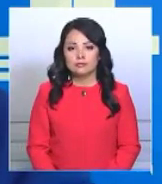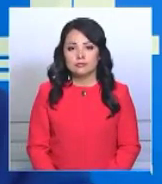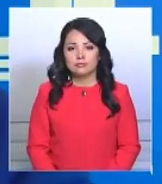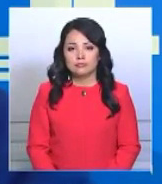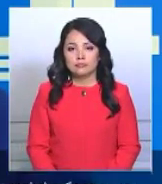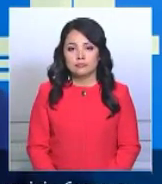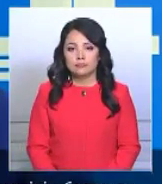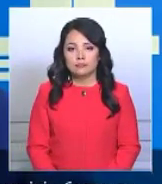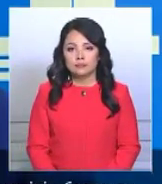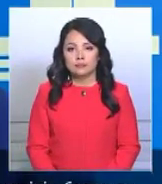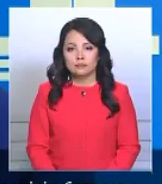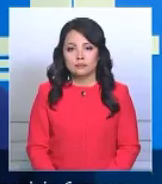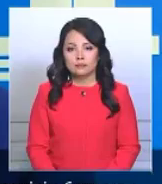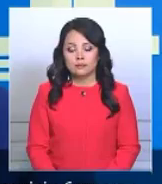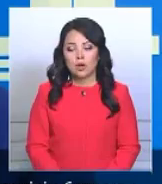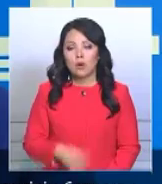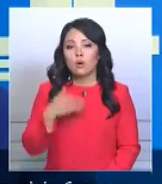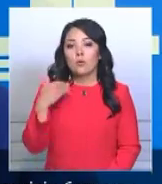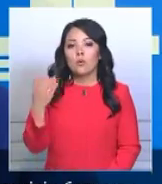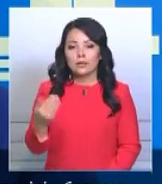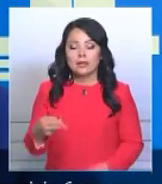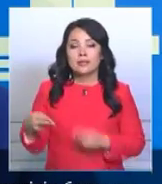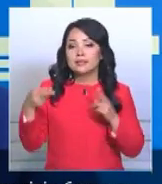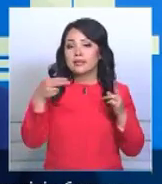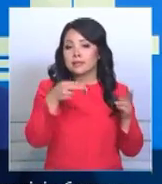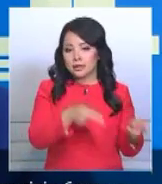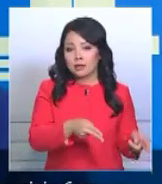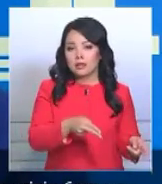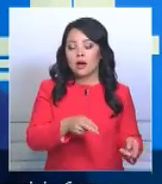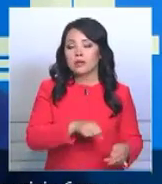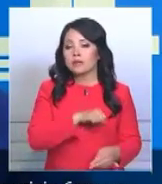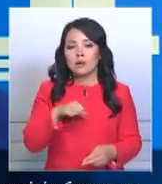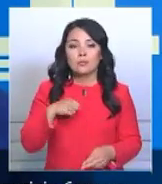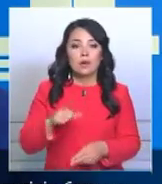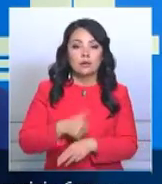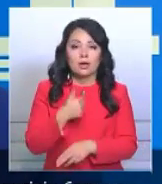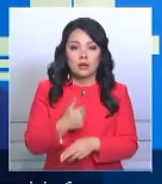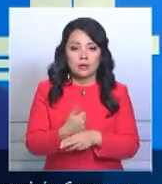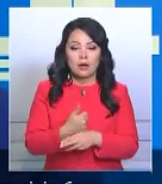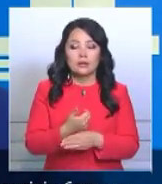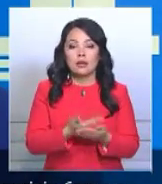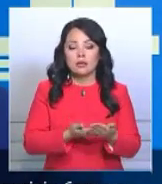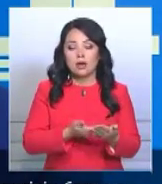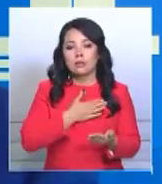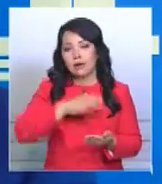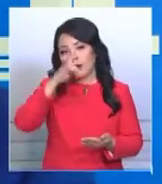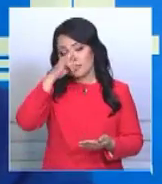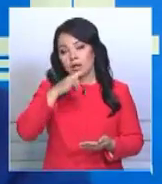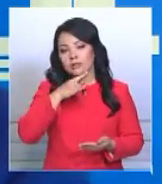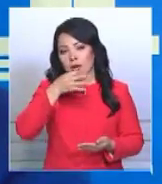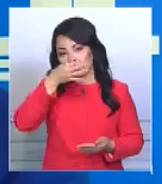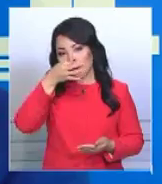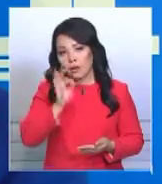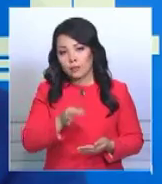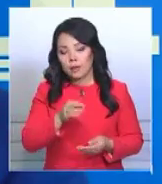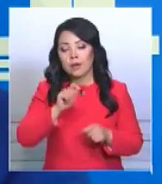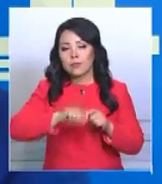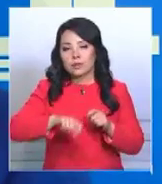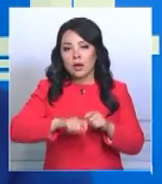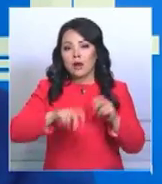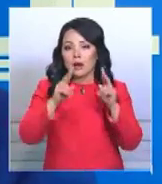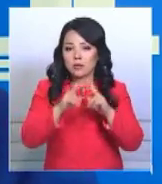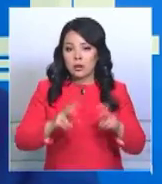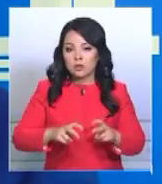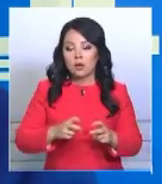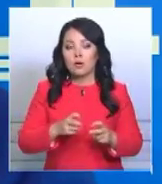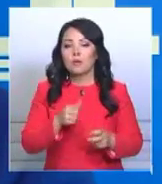Олардың келген басты мәселе ол біздің Қазақстанның тәжірибесін қарап, көріп, өздерінде қолдану мәселесі.